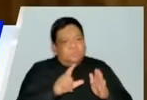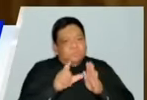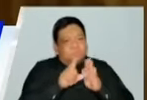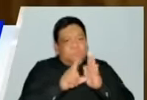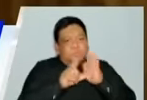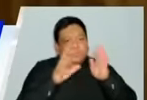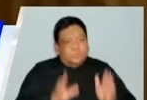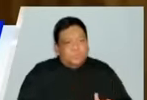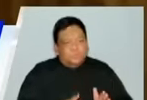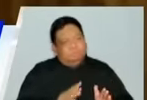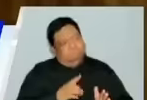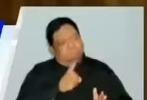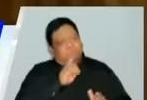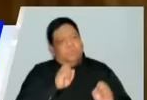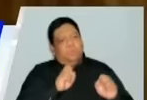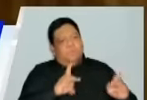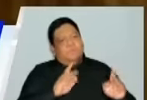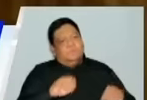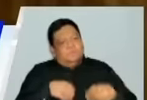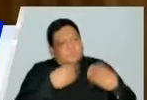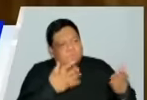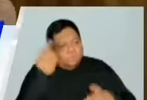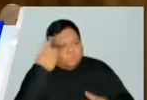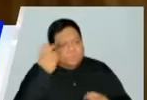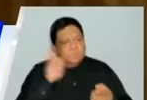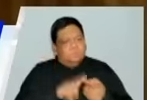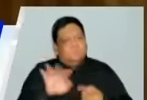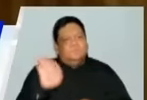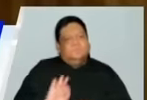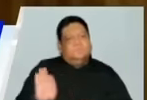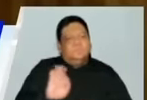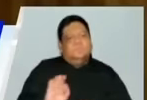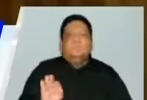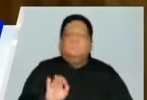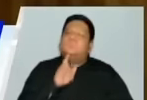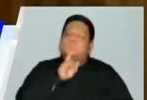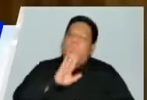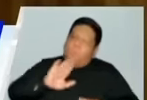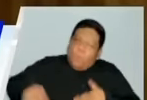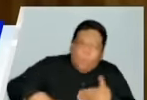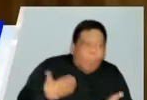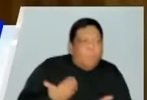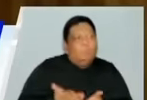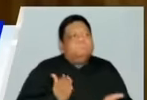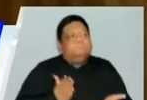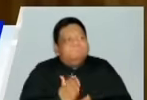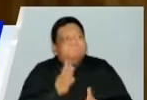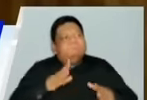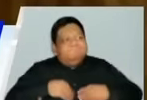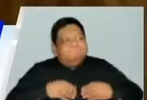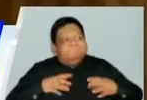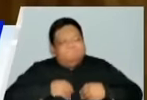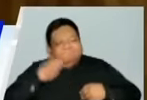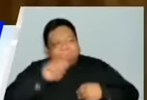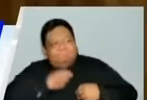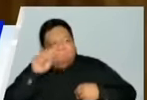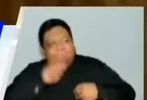na bigyan po hanggang Biyernes. So talaga ho lahat ho ng pagbibigay at